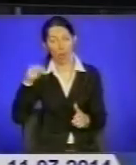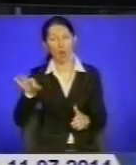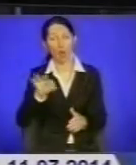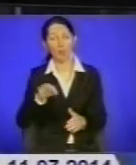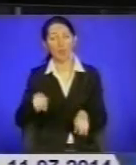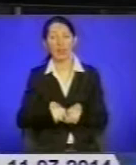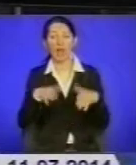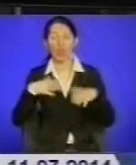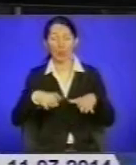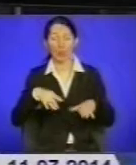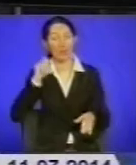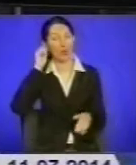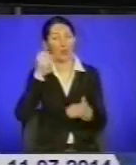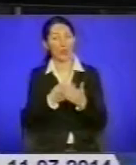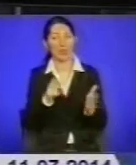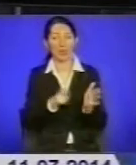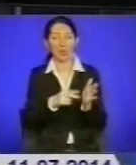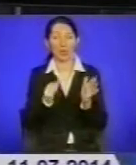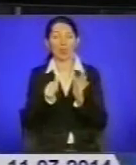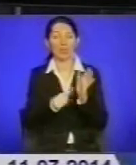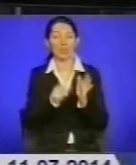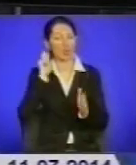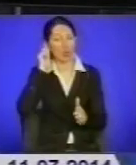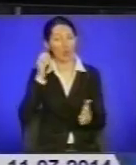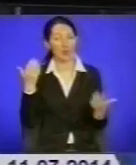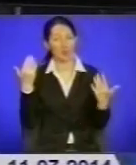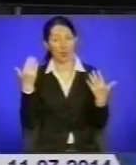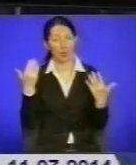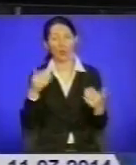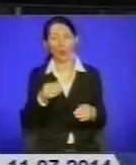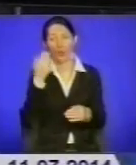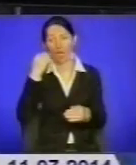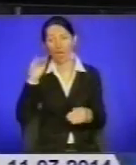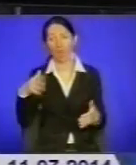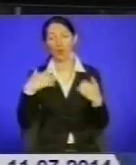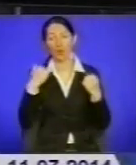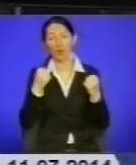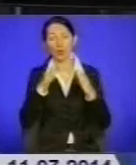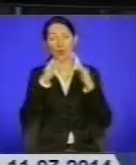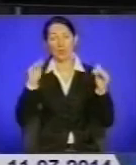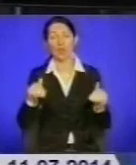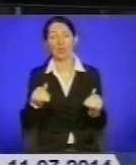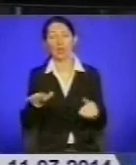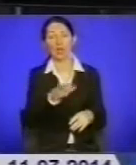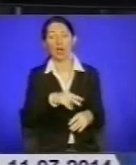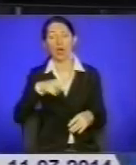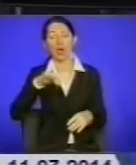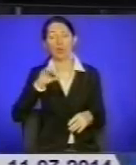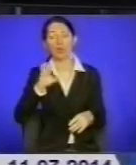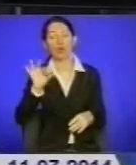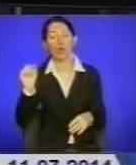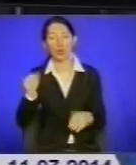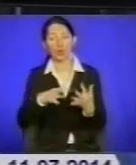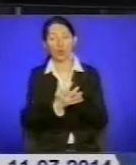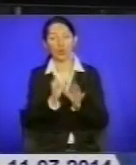областей та Криму віком від 7 до 16 років відпочиватимуть у найкращому оздоровчому закладі краю «Лісовий», що у селі